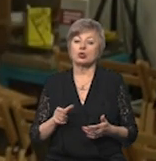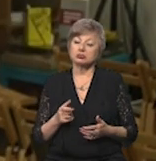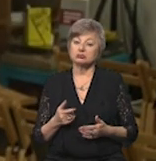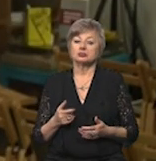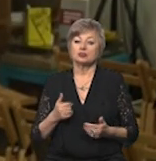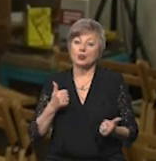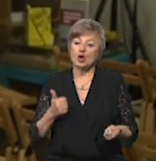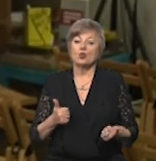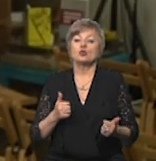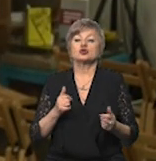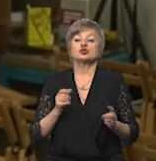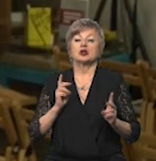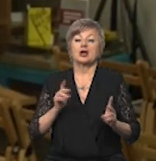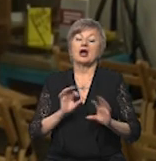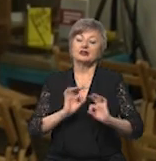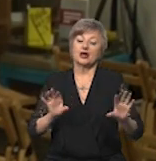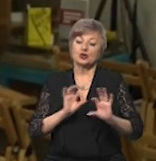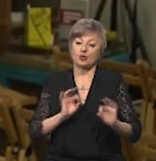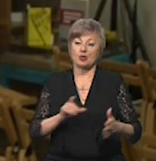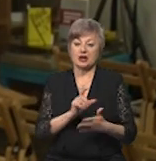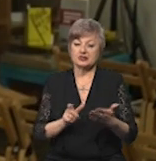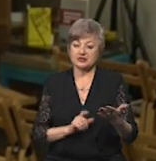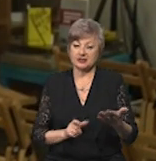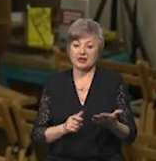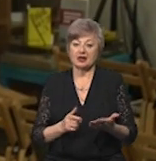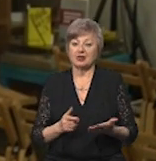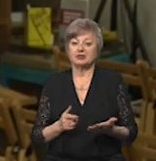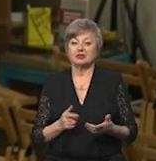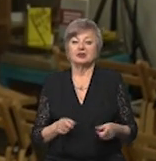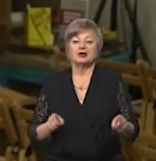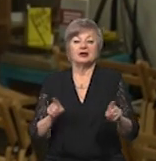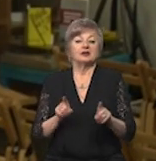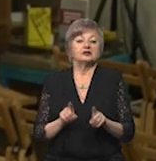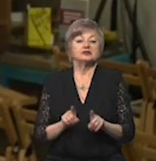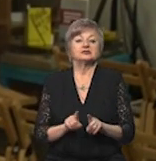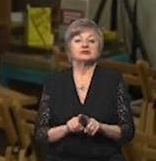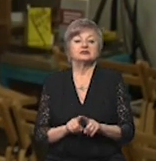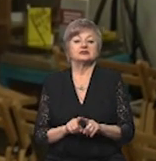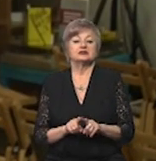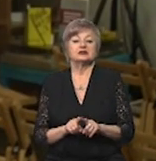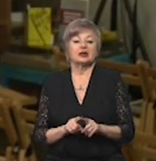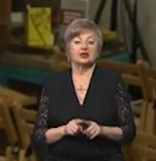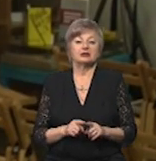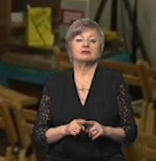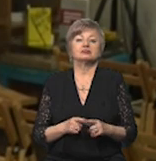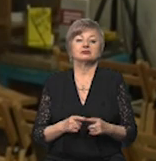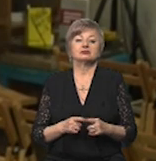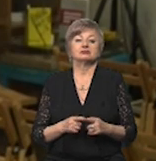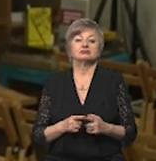усіх декламуванням там такого цілої поеми. Це мой джаз, він такому,